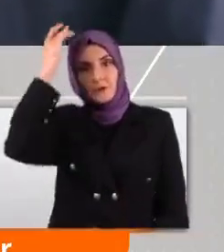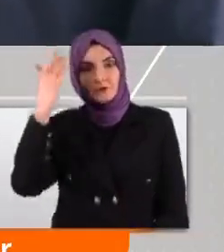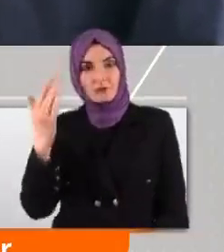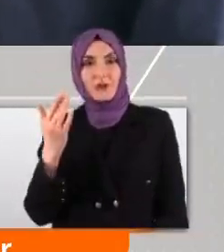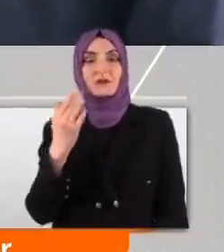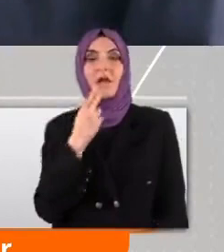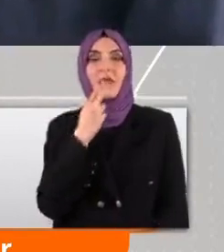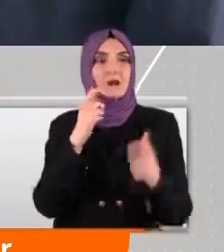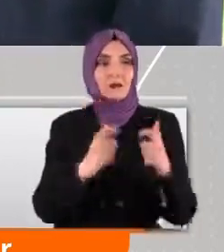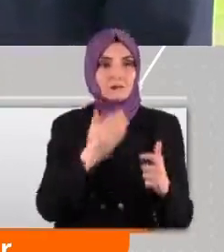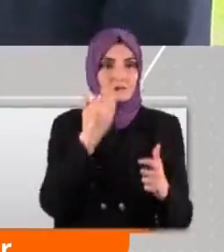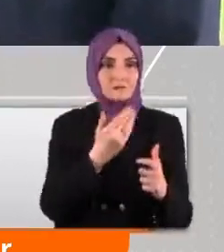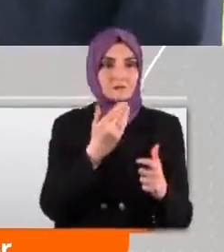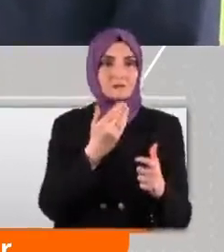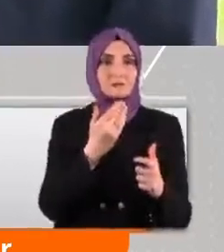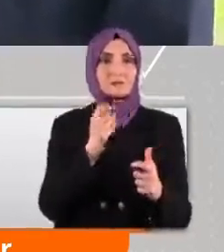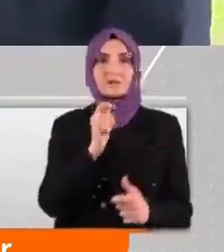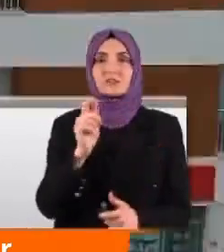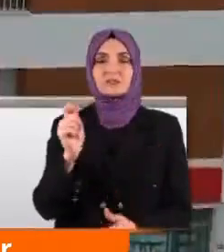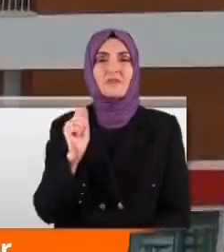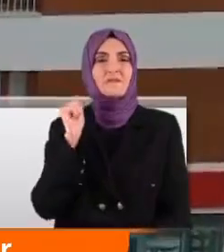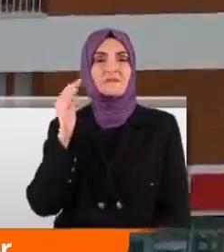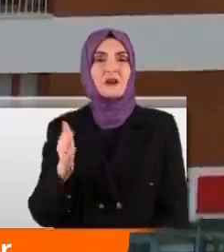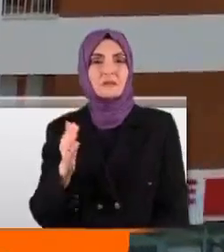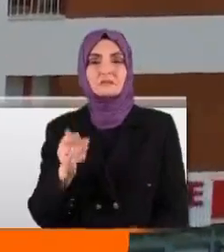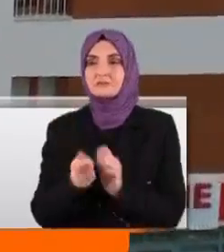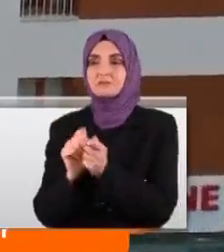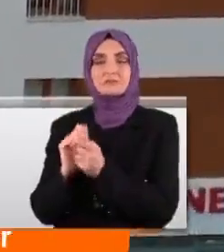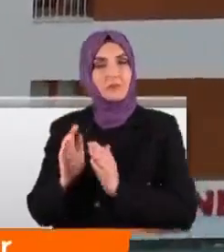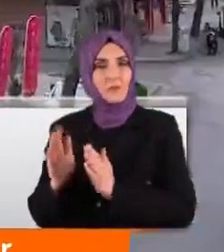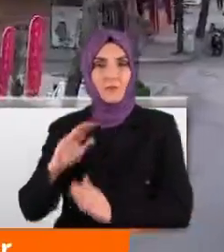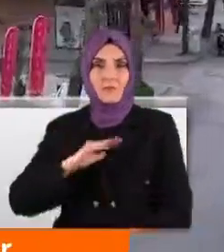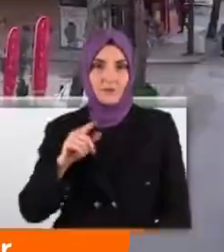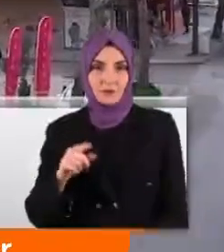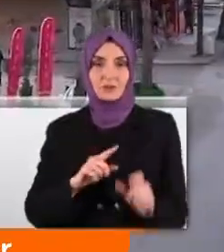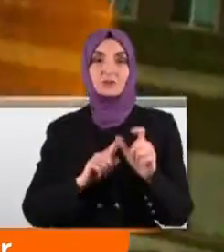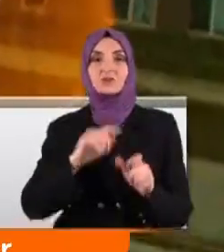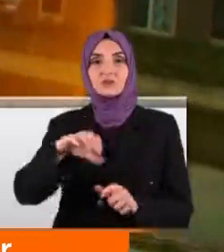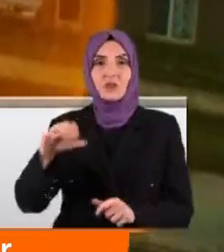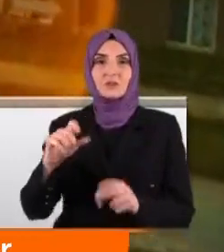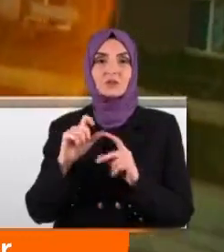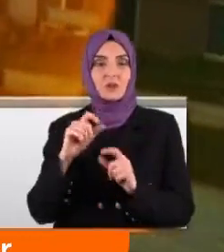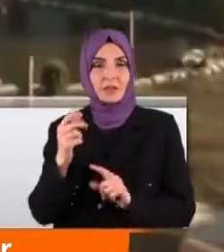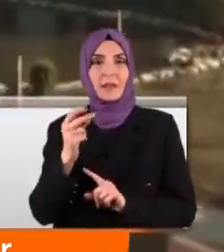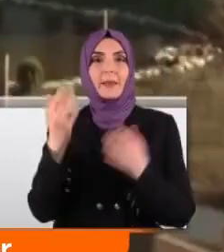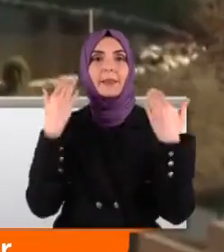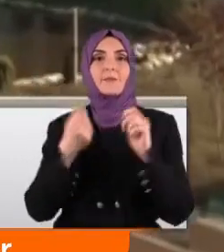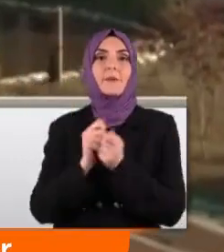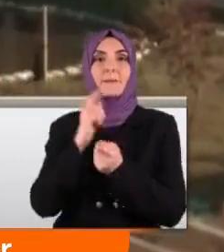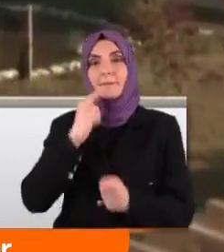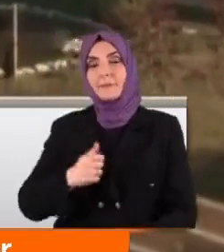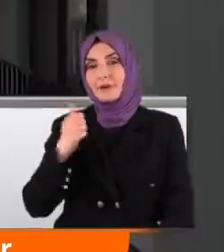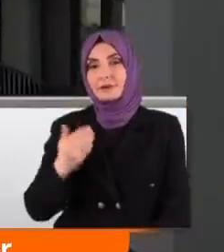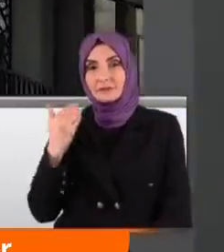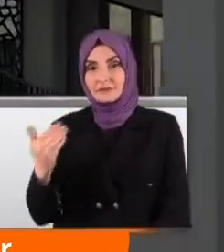Kağıthanesi'nden aklınıza gelen birçok ilçesinde büyük bir dönüşüm devam ediyor. Çevre, Şehircilik ve İklim Değişikliği Bakanlığı, ilçe belediyeler ve